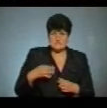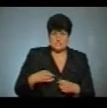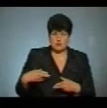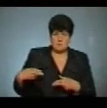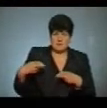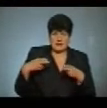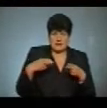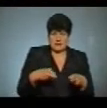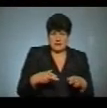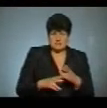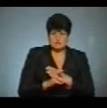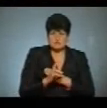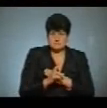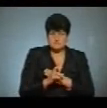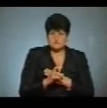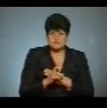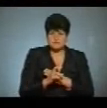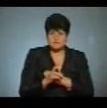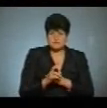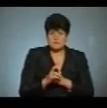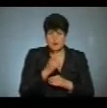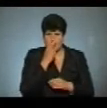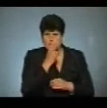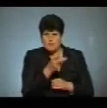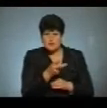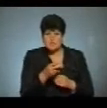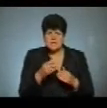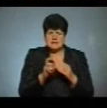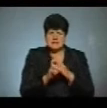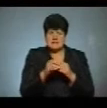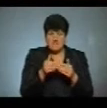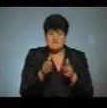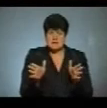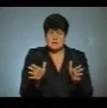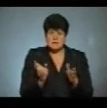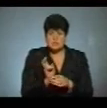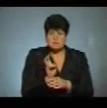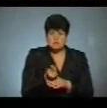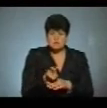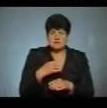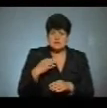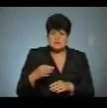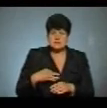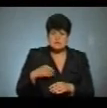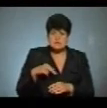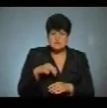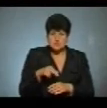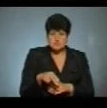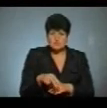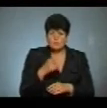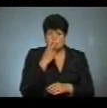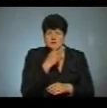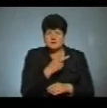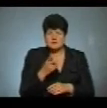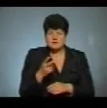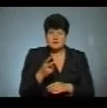машини, до храму, побачили, що церква відкрита. Коли ми зайшли, син зайшов, тому що ми не заходили, зайшов в храм і